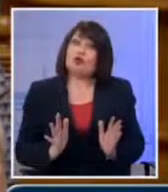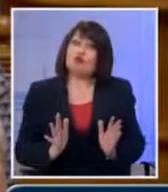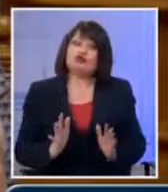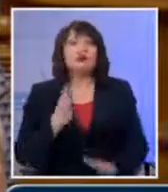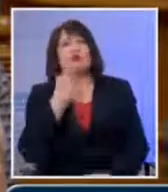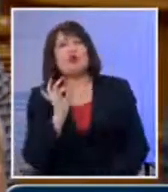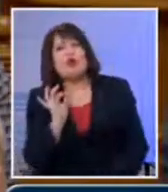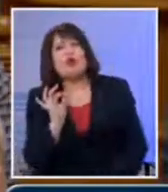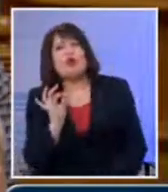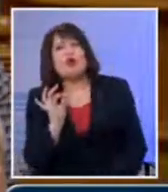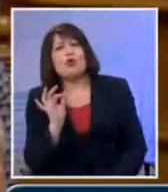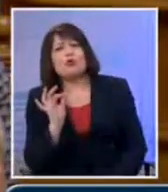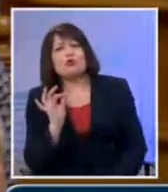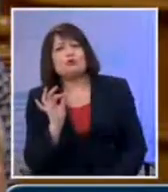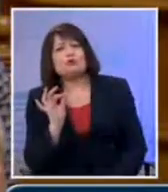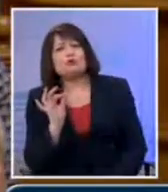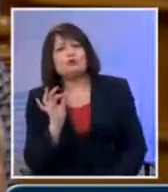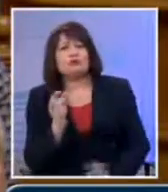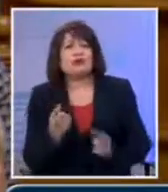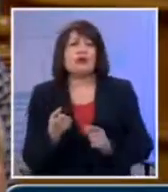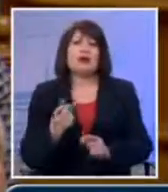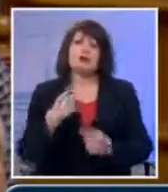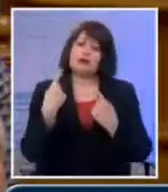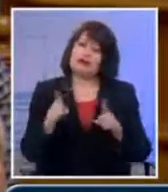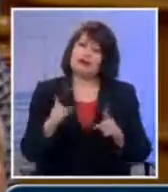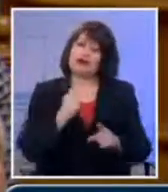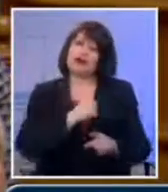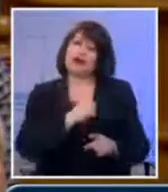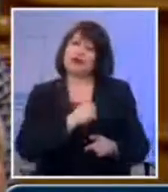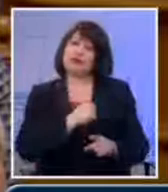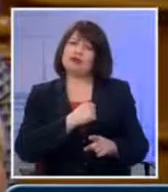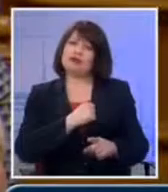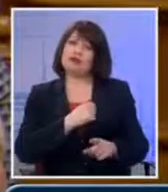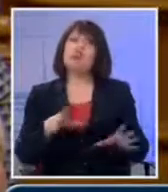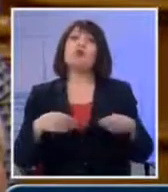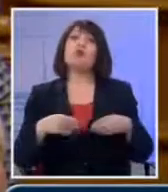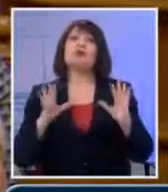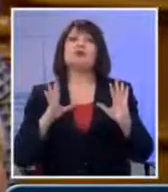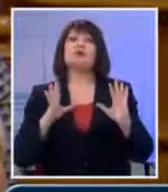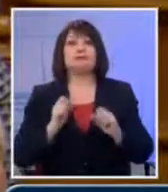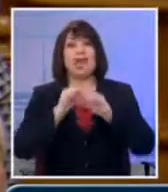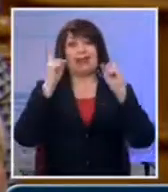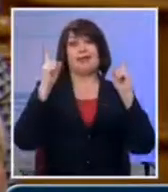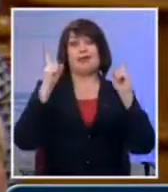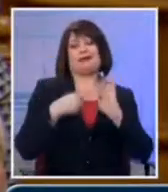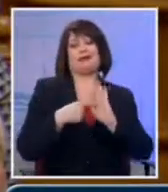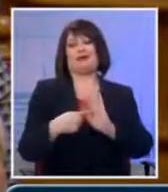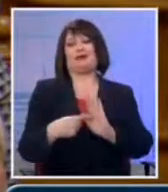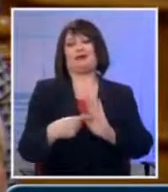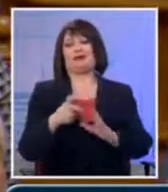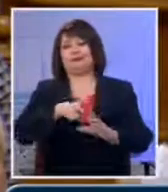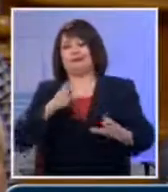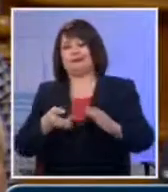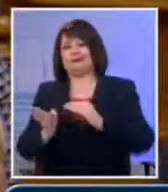διότι δεν ανέχονται την άλλη άποψη? Δεν το πιστεύω. Αυτή η ενέργεια έγινε για λόγους εντυπώσεων. Για